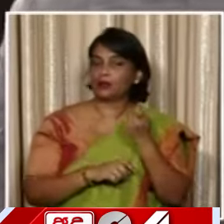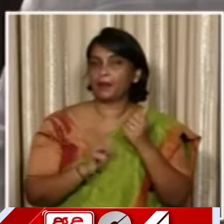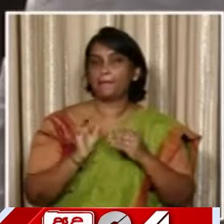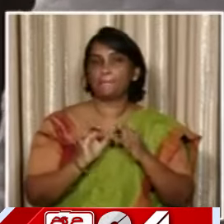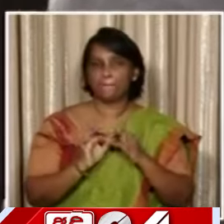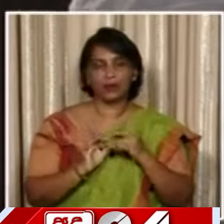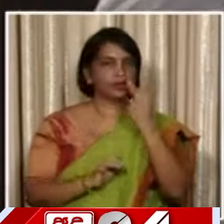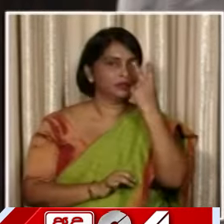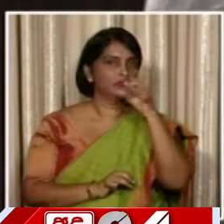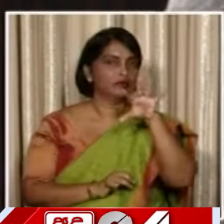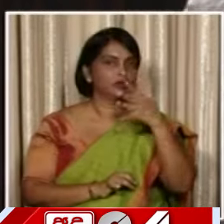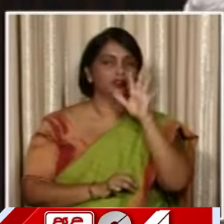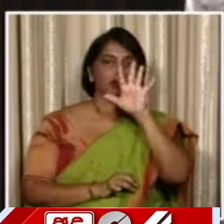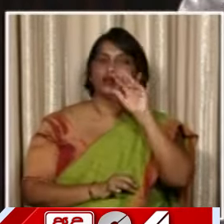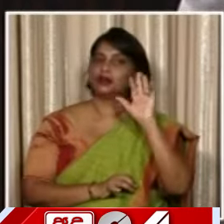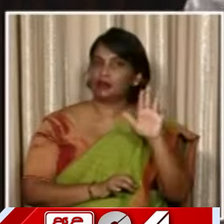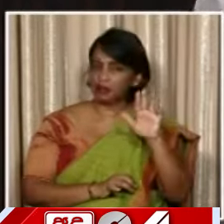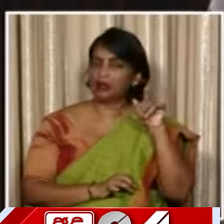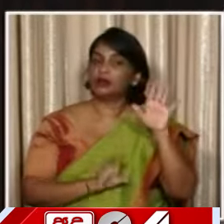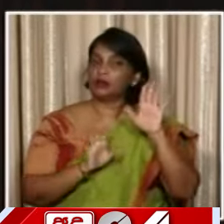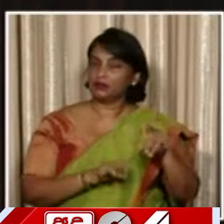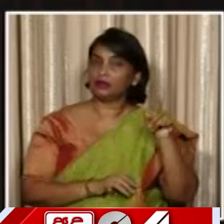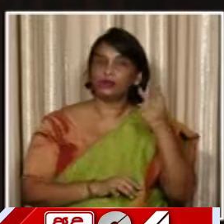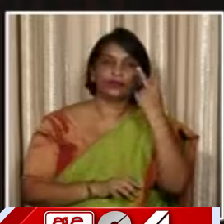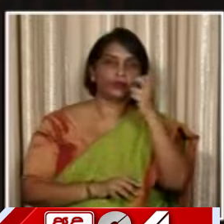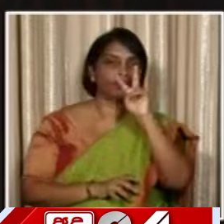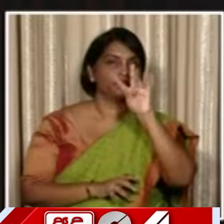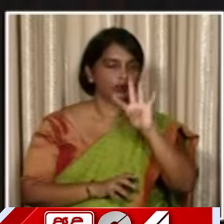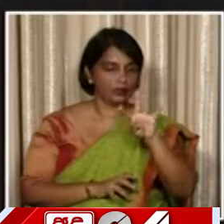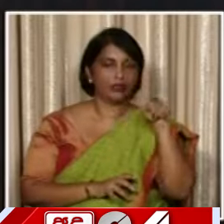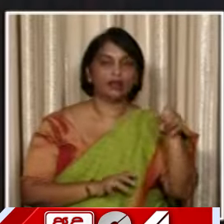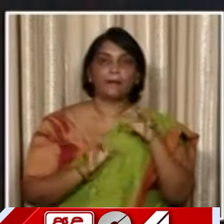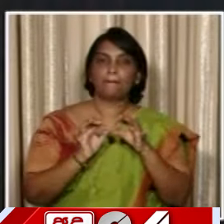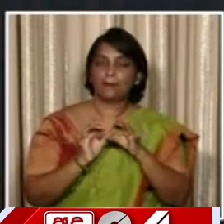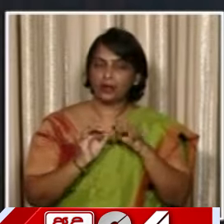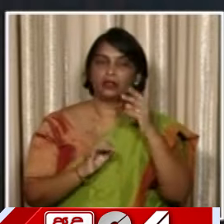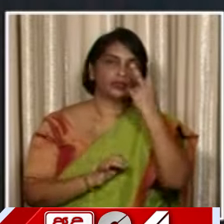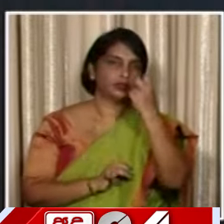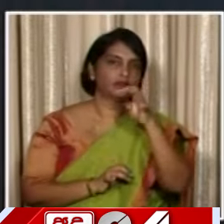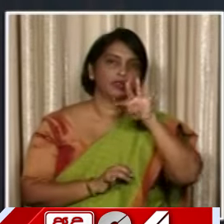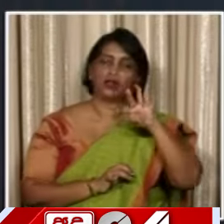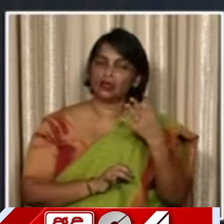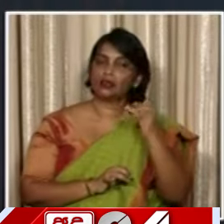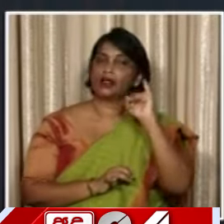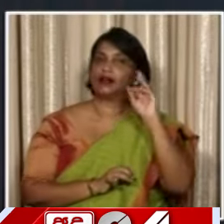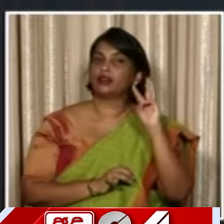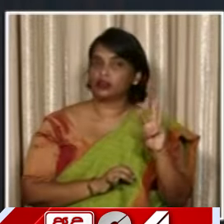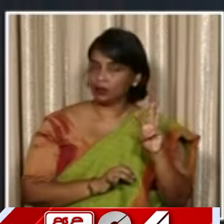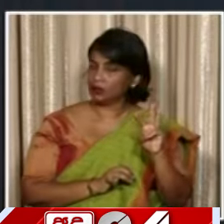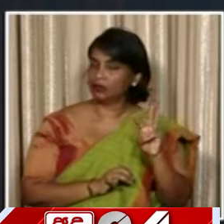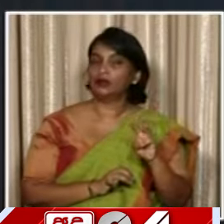බිලියන 2559යි. හැබැයි 2024දී රුපියල් බිලියන 2463යි.